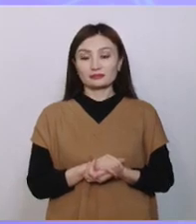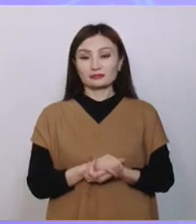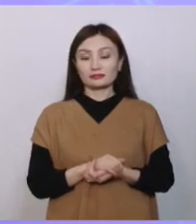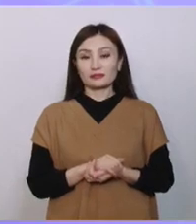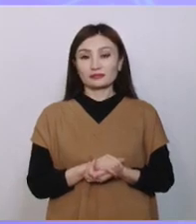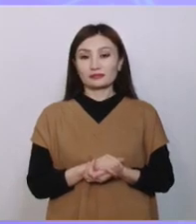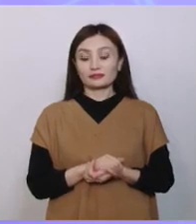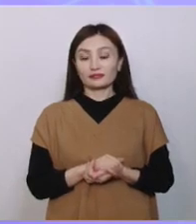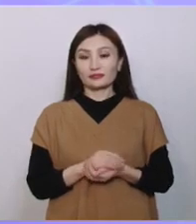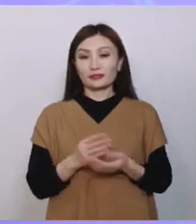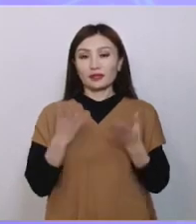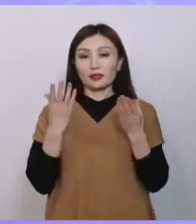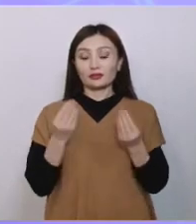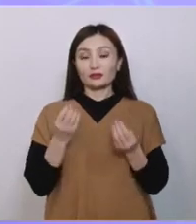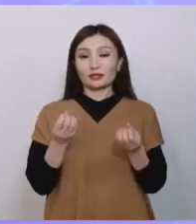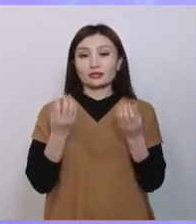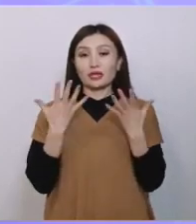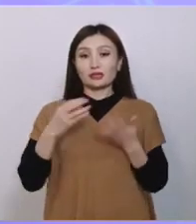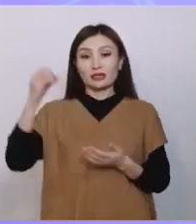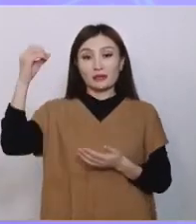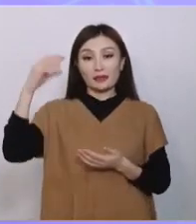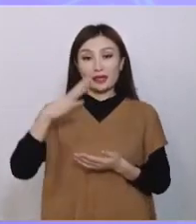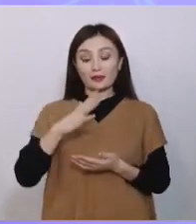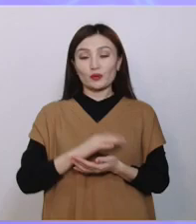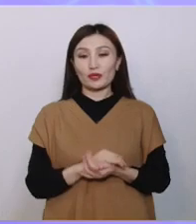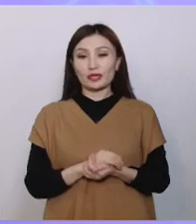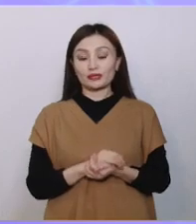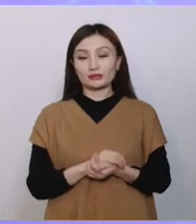Күн жарқырап тиіп тұрат.